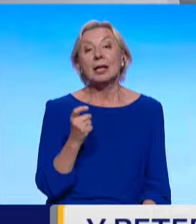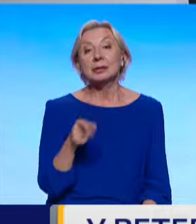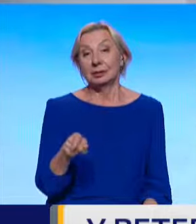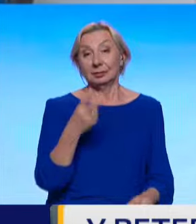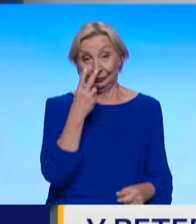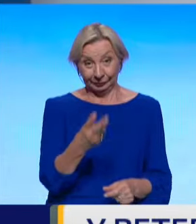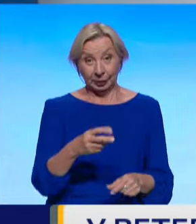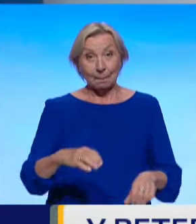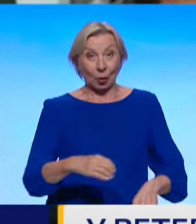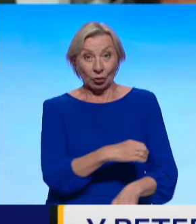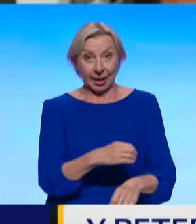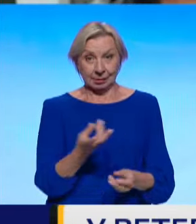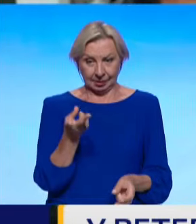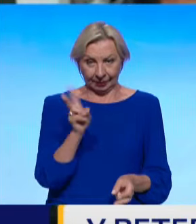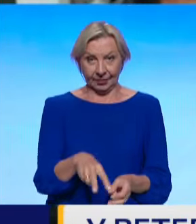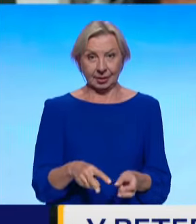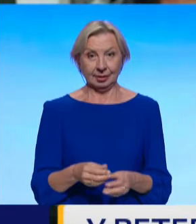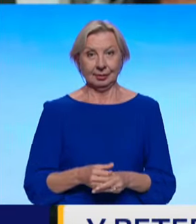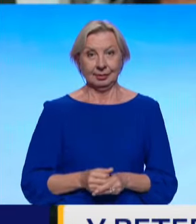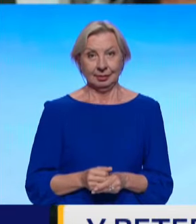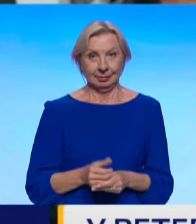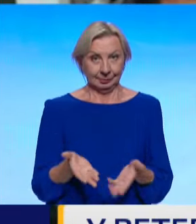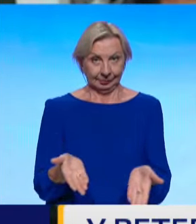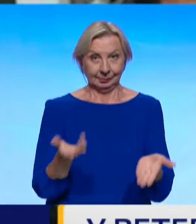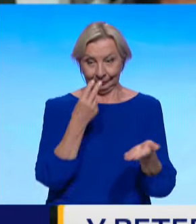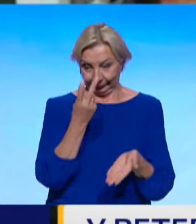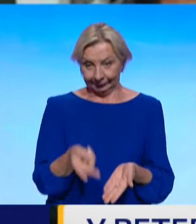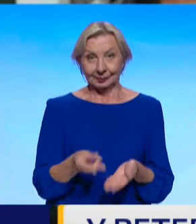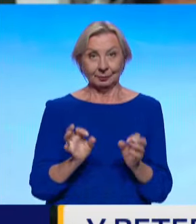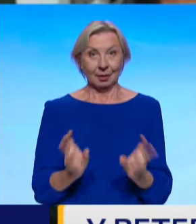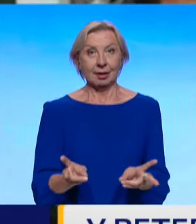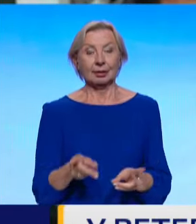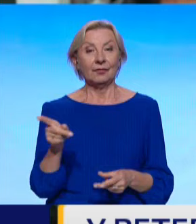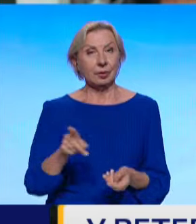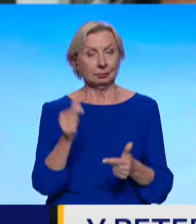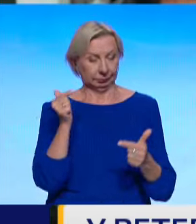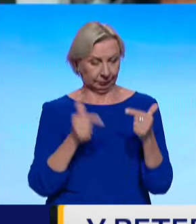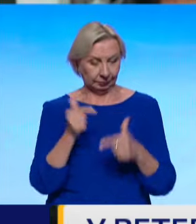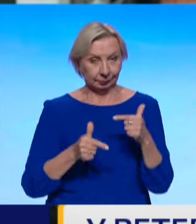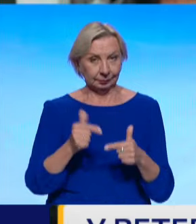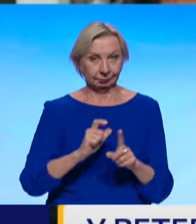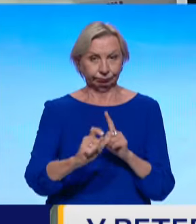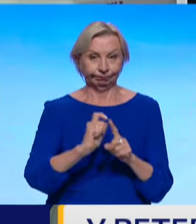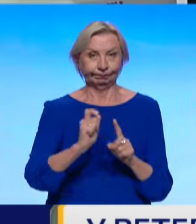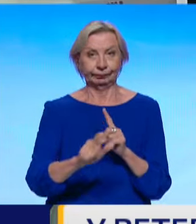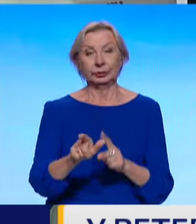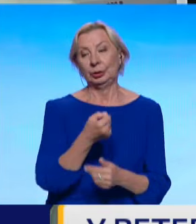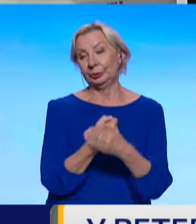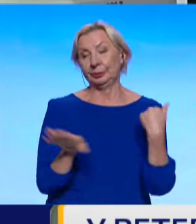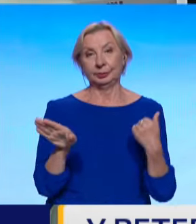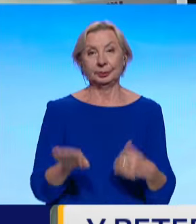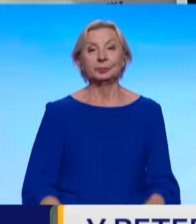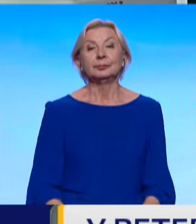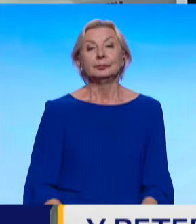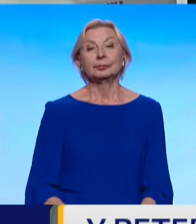на протези ніг ветеринара. Я йому навіть там показую, типу, дружити, типу, і він ще раз кажіть мені і біжить. Це я вам вже поясню.